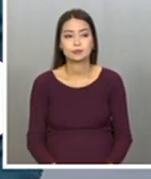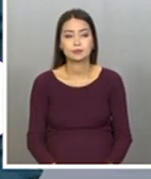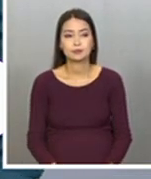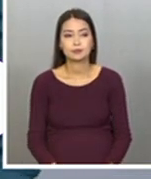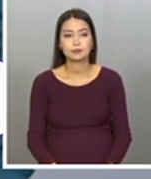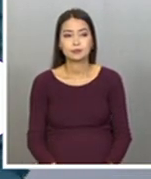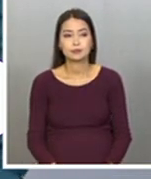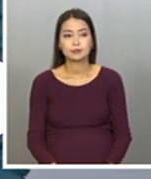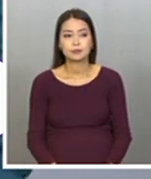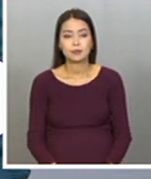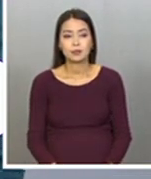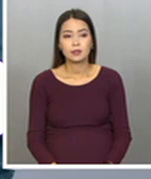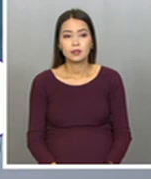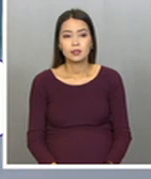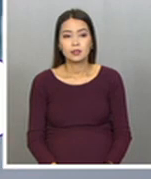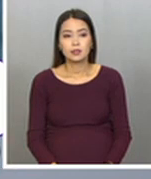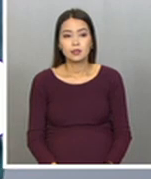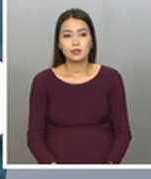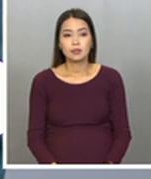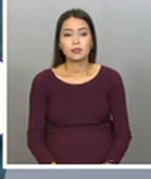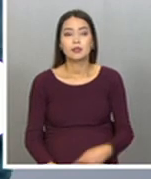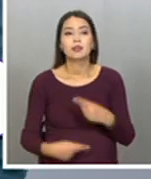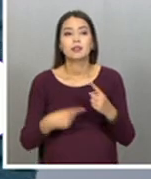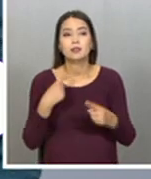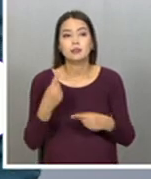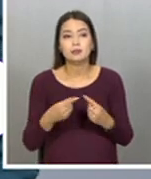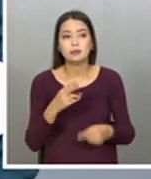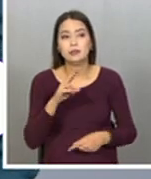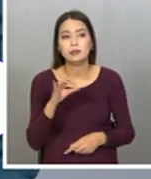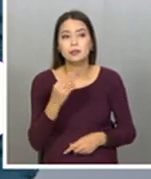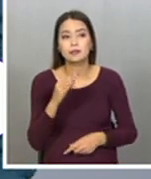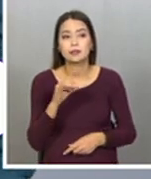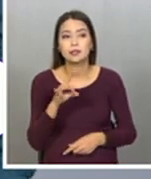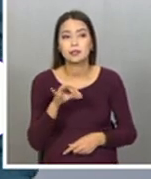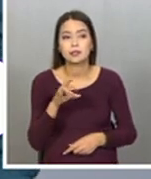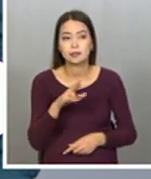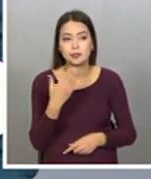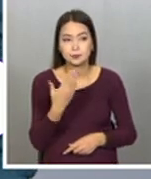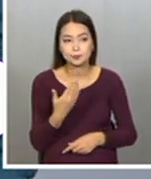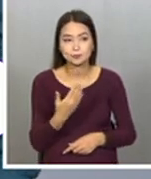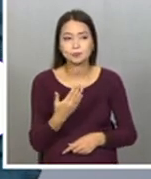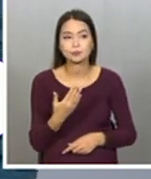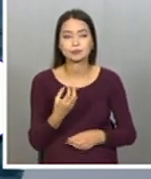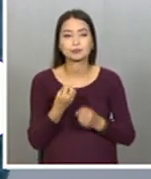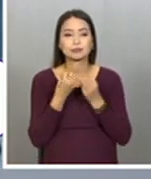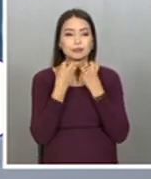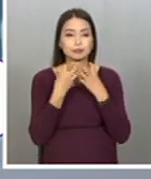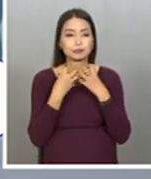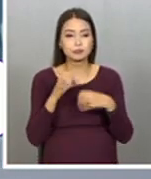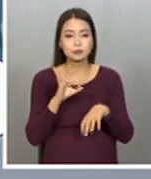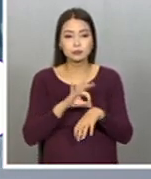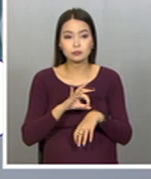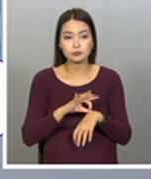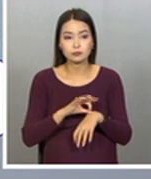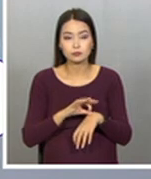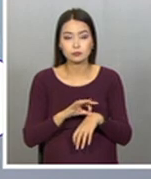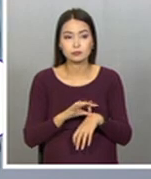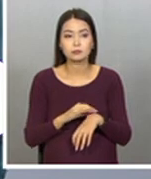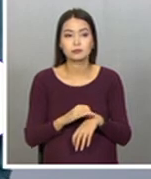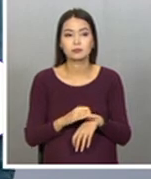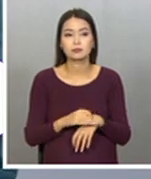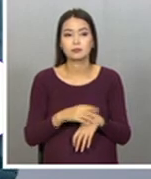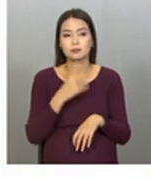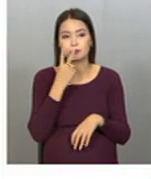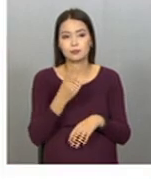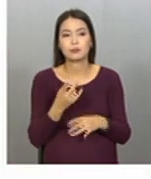Келесі оқушылар, бізде дифтерия немесе күл деген ауру. Бұл шар тәрізді